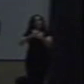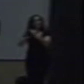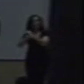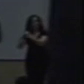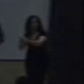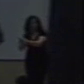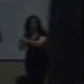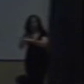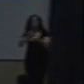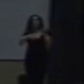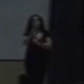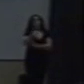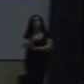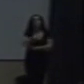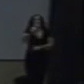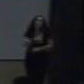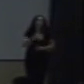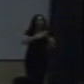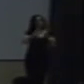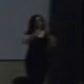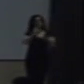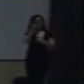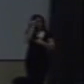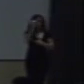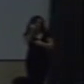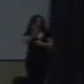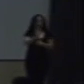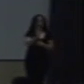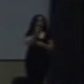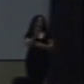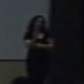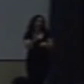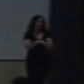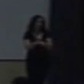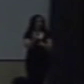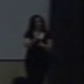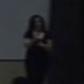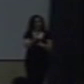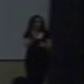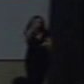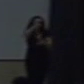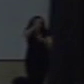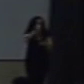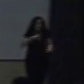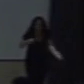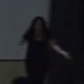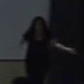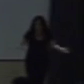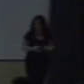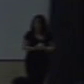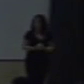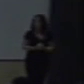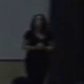fomentar aquesta mirada crítica en tothom. No? I clar, dius... Evidentment, uns tenen